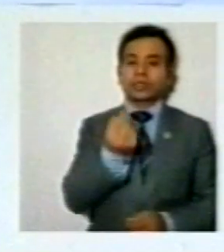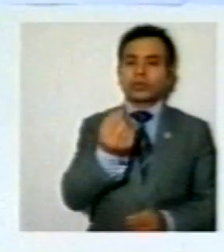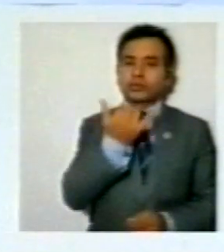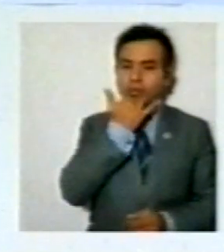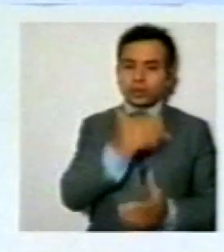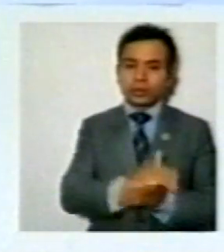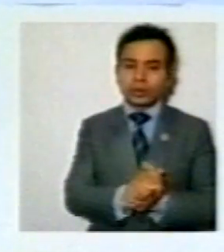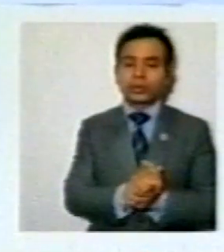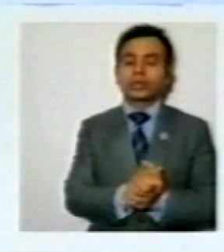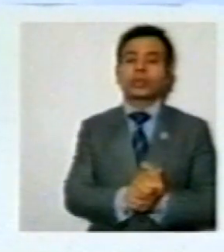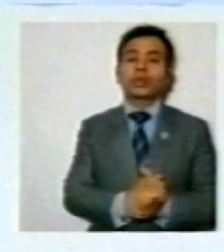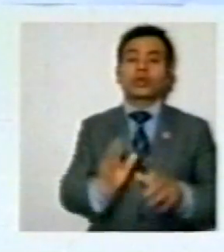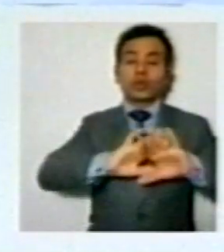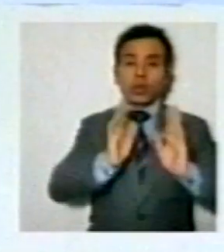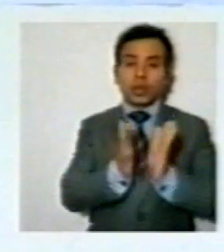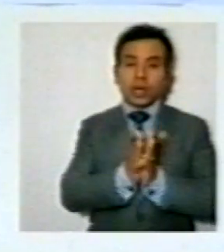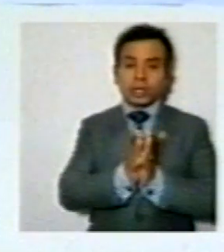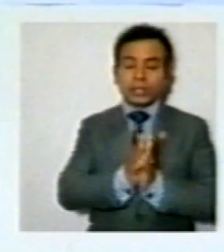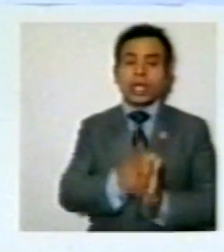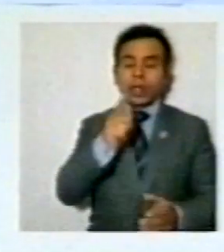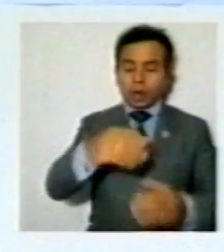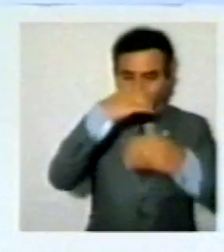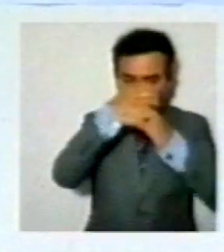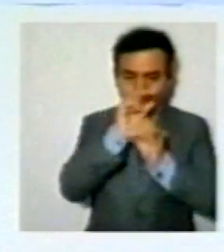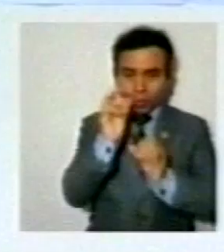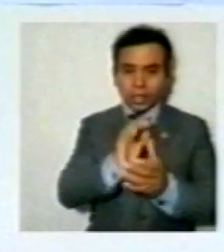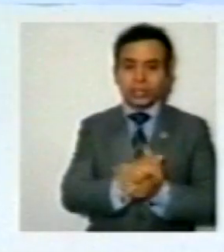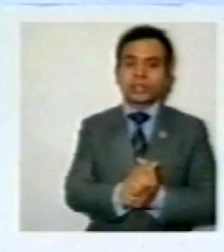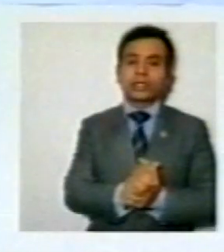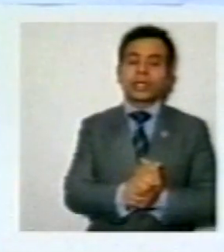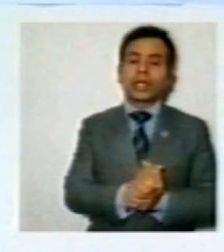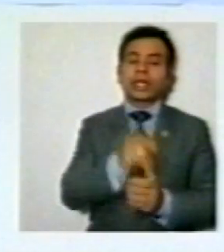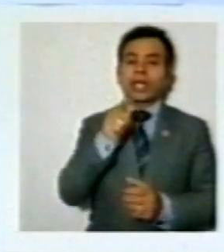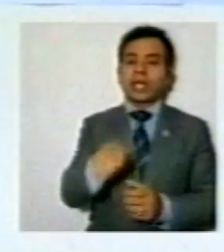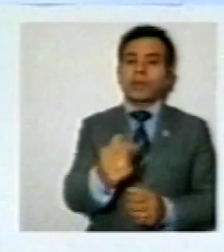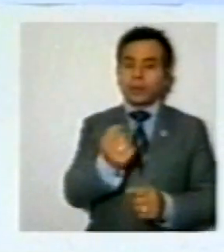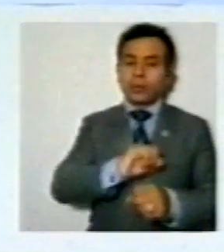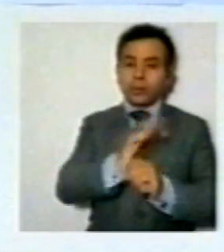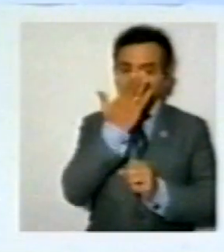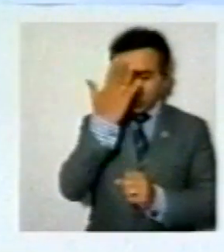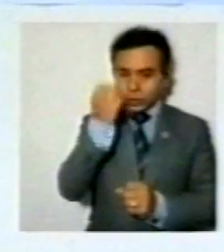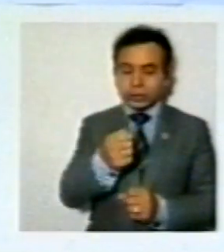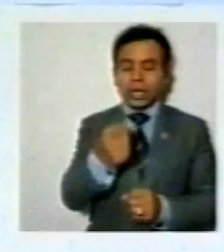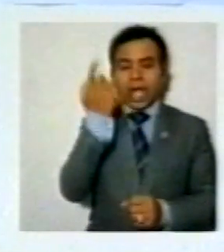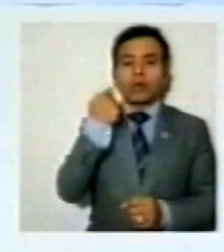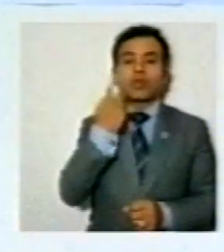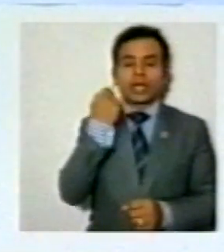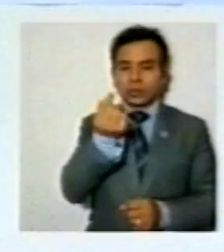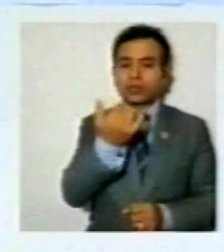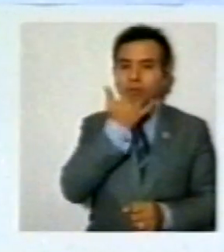এখানে আমি একটু দুঃখ প্রকাশ করছি, গতকাল আমি ভুলবশত আমাদের টোটাল যা পরীক্ষা করা হয়েছে সেই